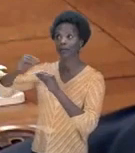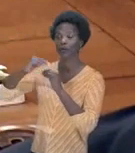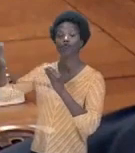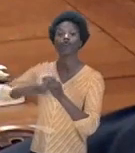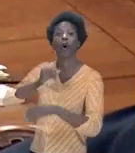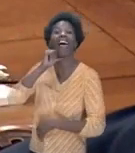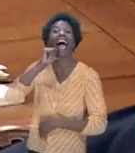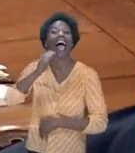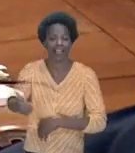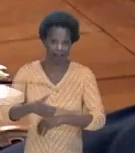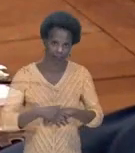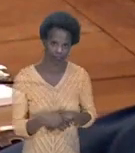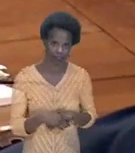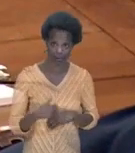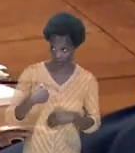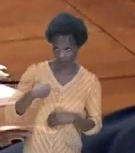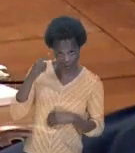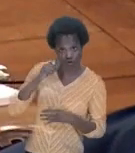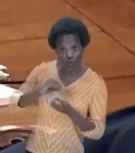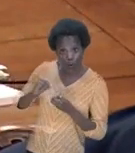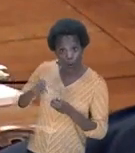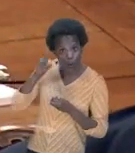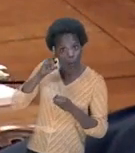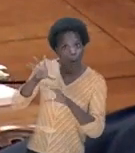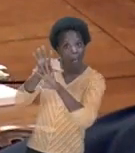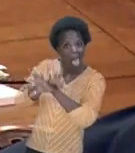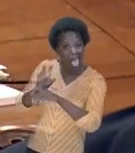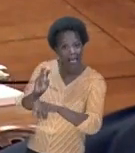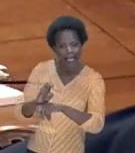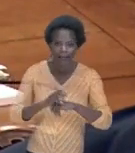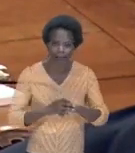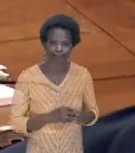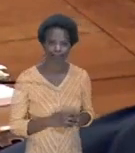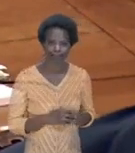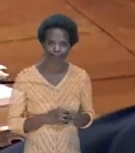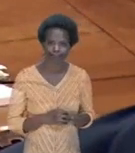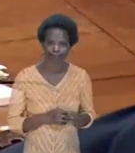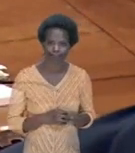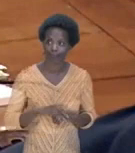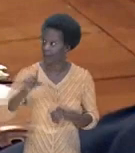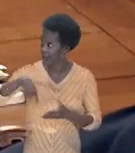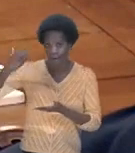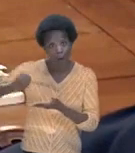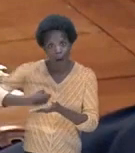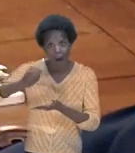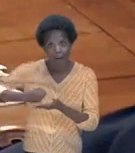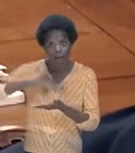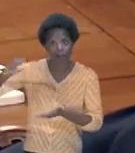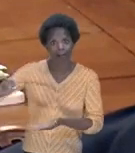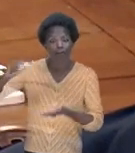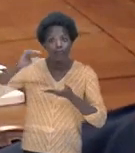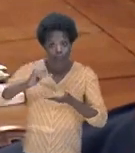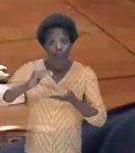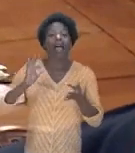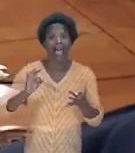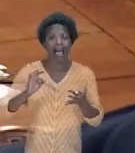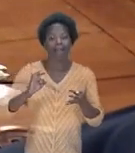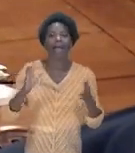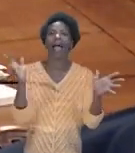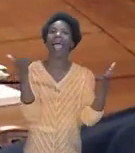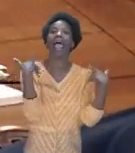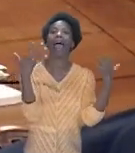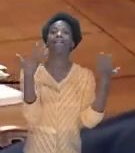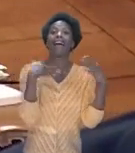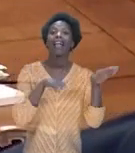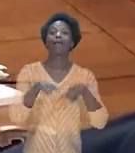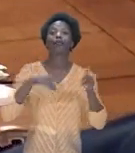pourquoi cette opacité? Vous devez absolument faire la transparence sur cette explosion des frais de